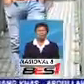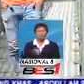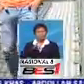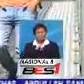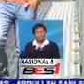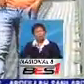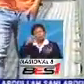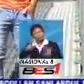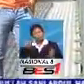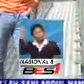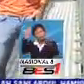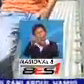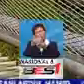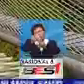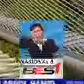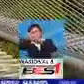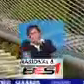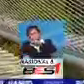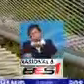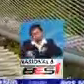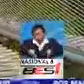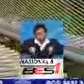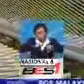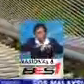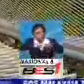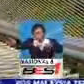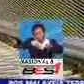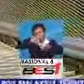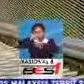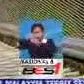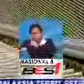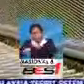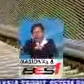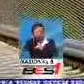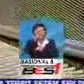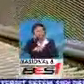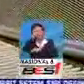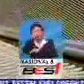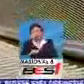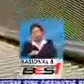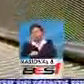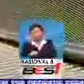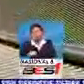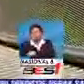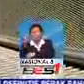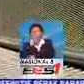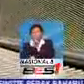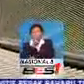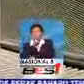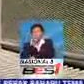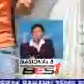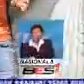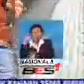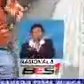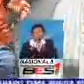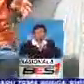Saya dah pun sampai ke penghujung trek canopy walk ini, 925 meter. Memang bunyinya macam